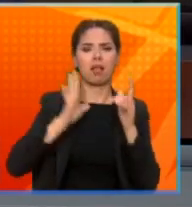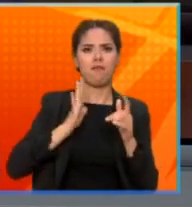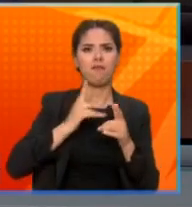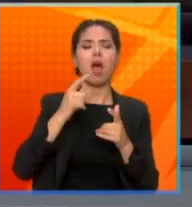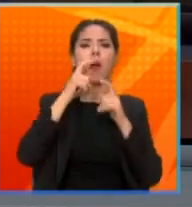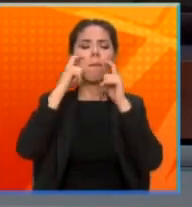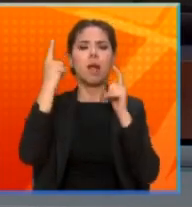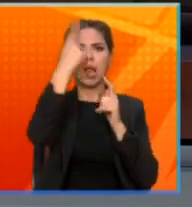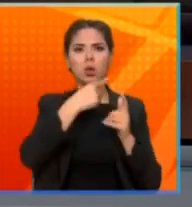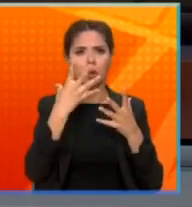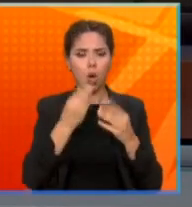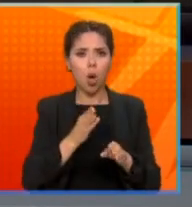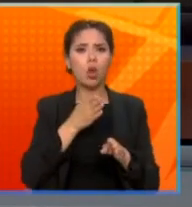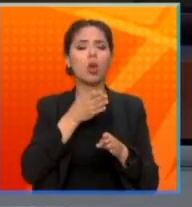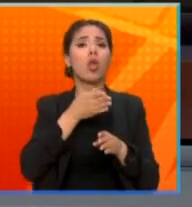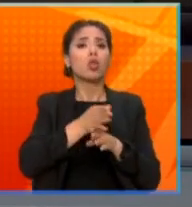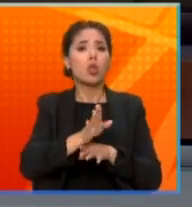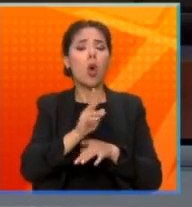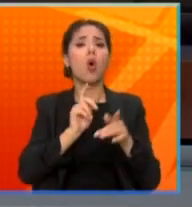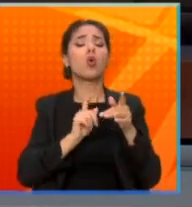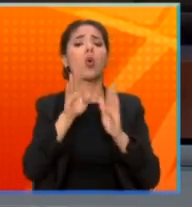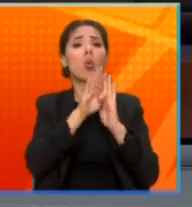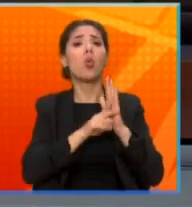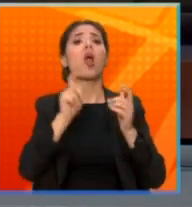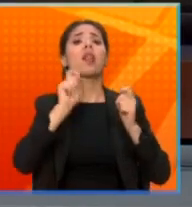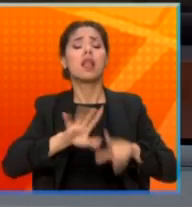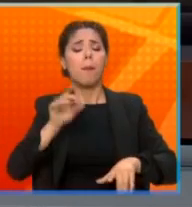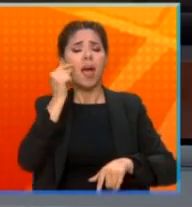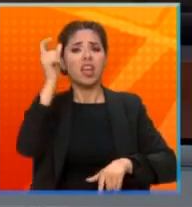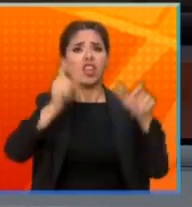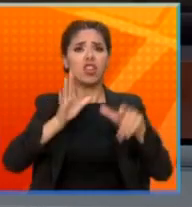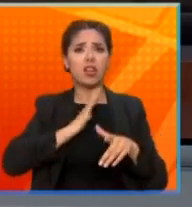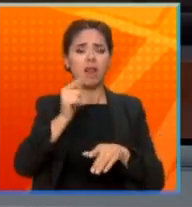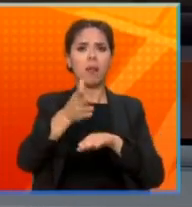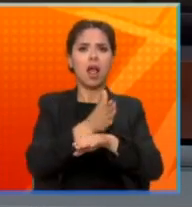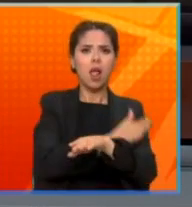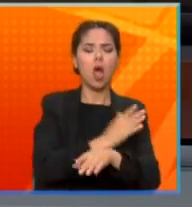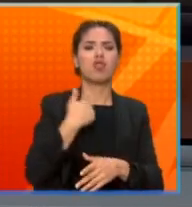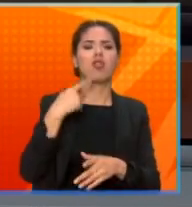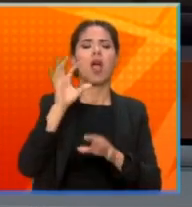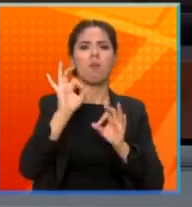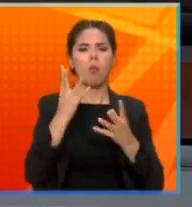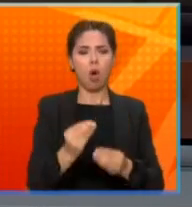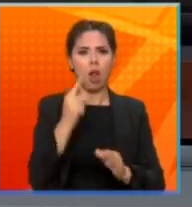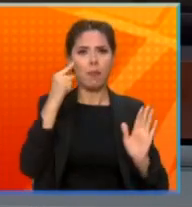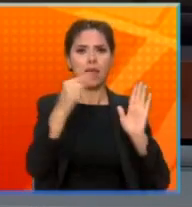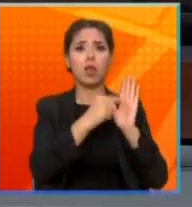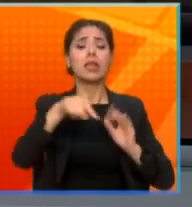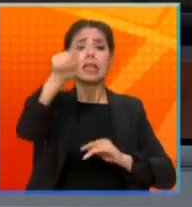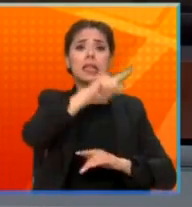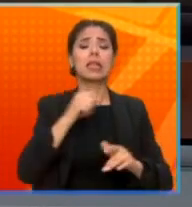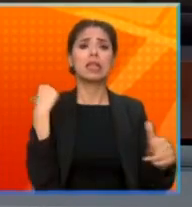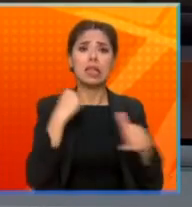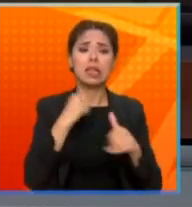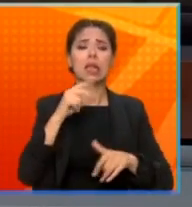maskesi yüzünde olup da düzgün Fatma Kurala uymayanlar var az önce de bunun nasıl mümkün olabildiğini gösterdik Zaten siz